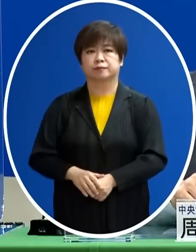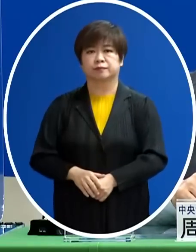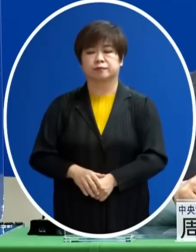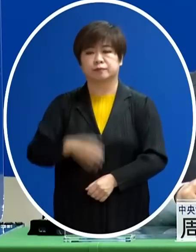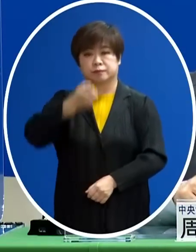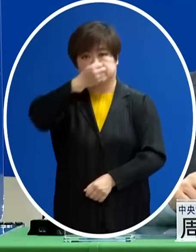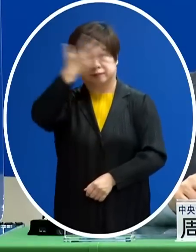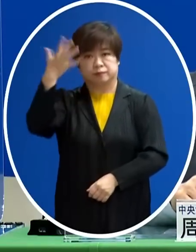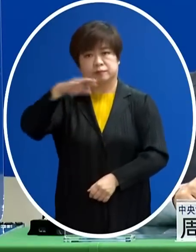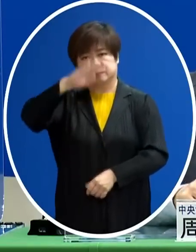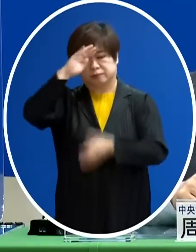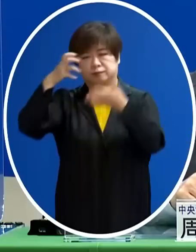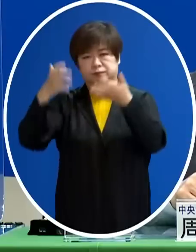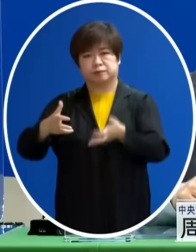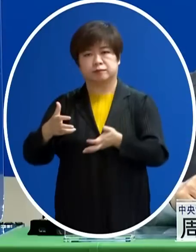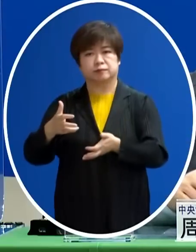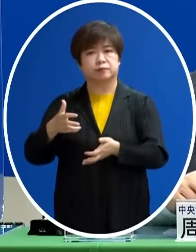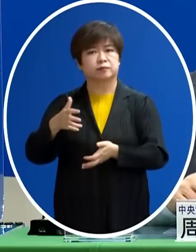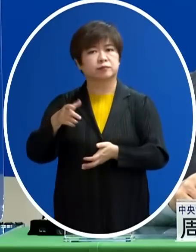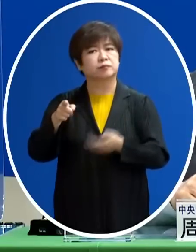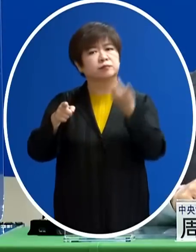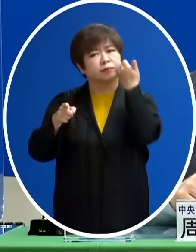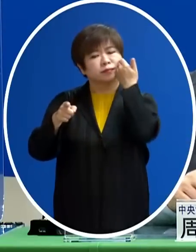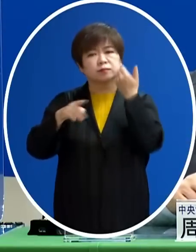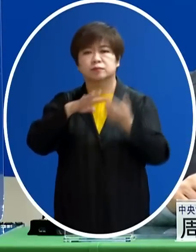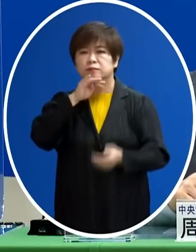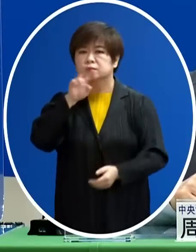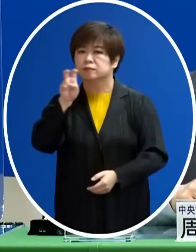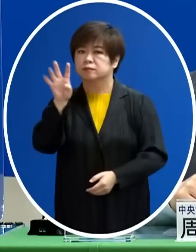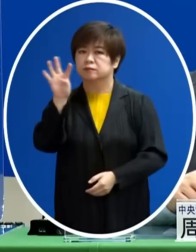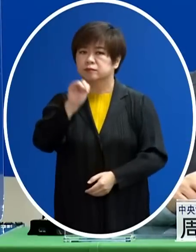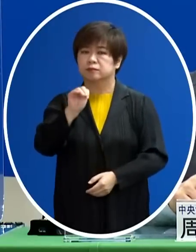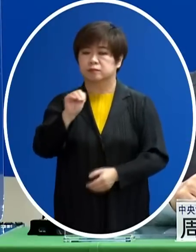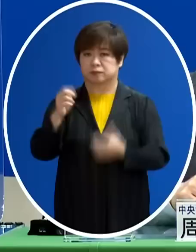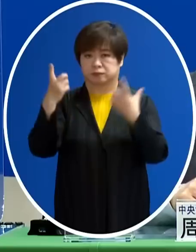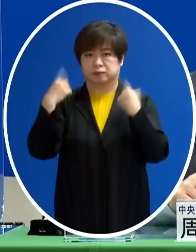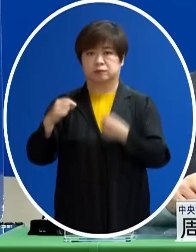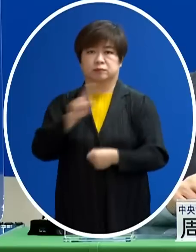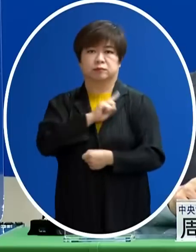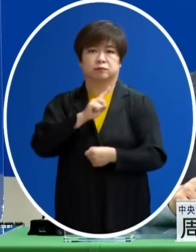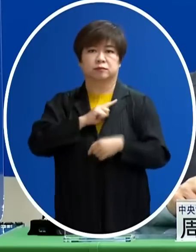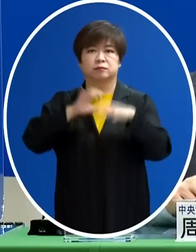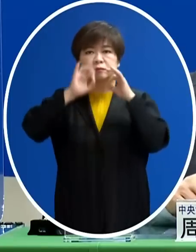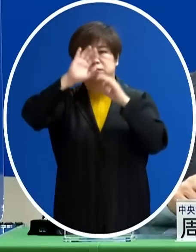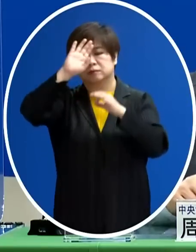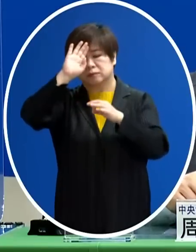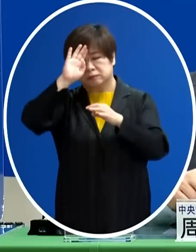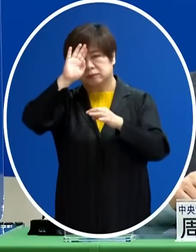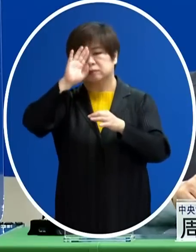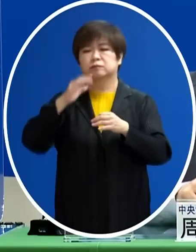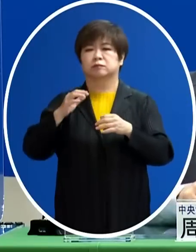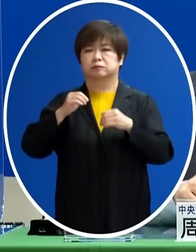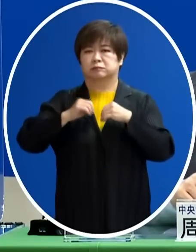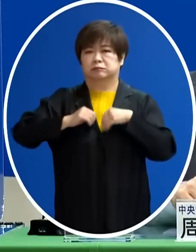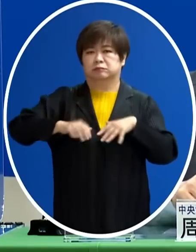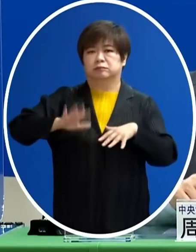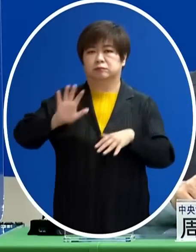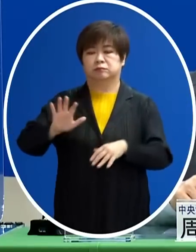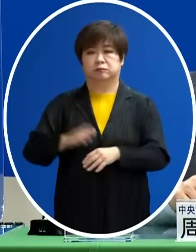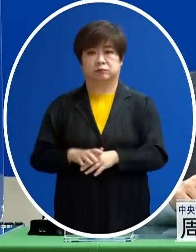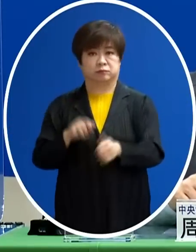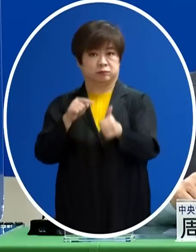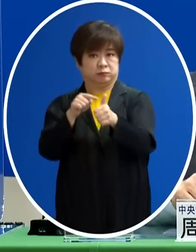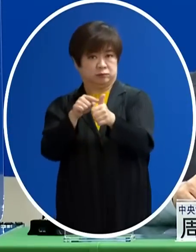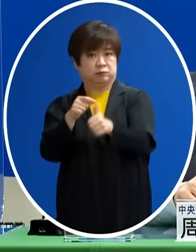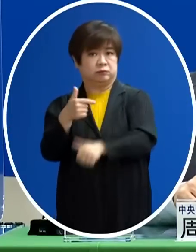比较年轻的重症的病例，是一个20多岁、本身有癌症转移病史的一个男性哈，那本身没有接